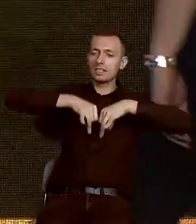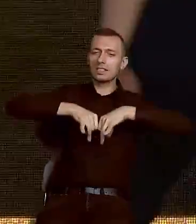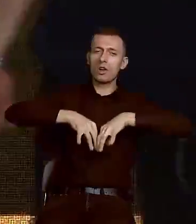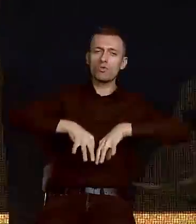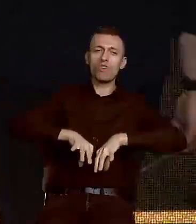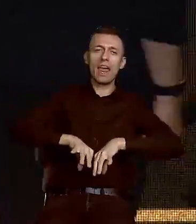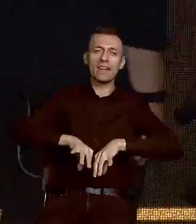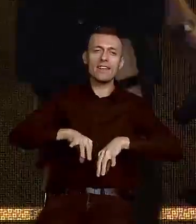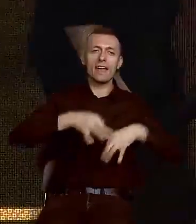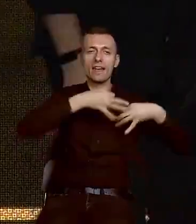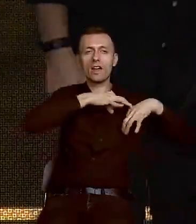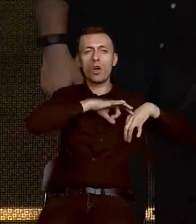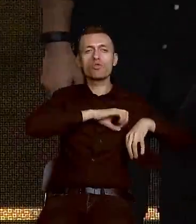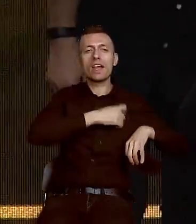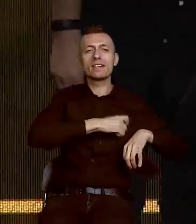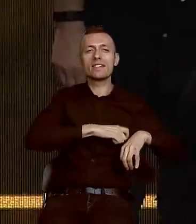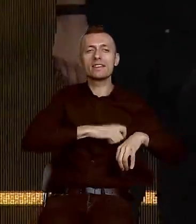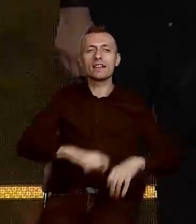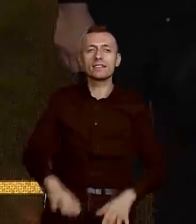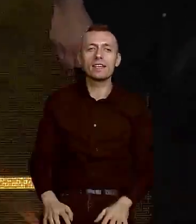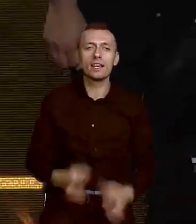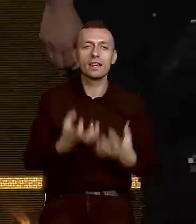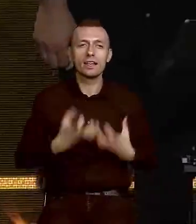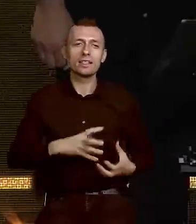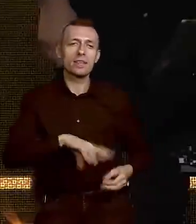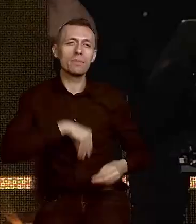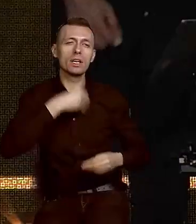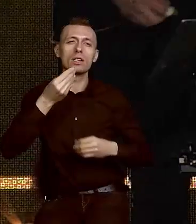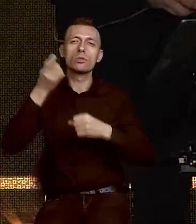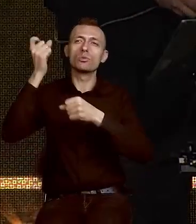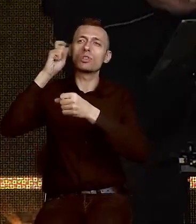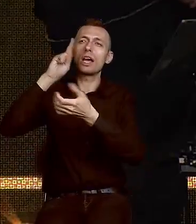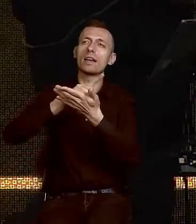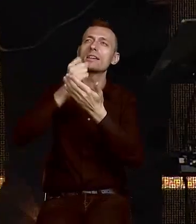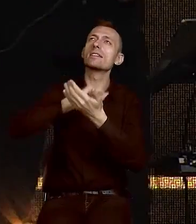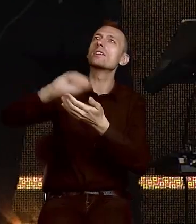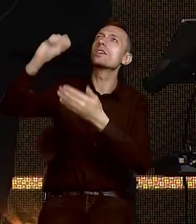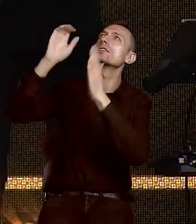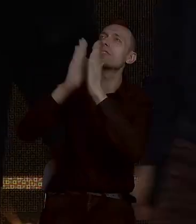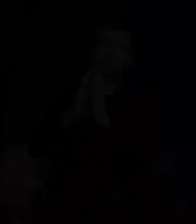życiowemu zwycięstwu. Amen. Powstańmy, proszę, i zakończymy nabożeństwo jedną pieśnią.